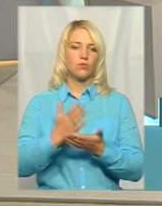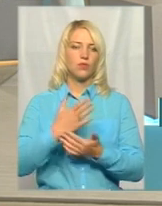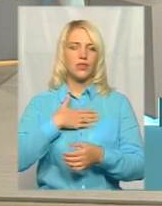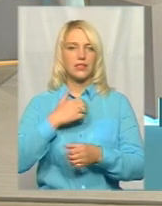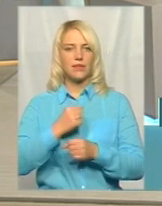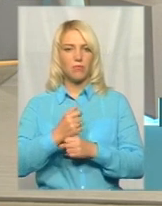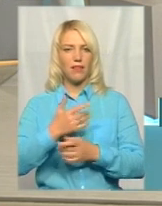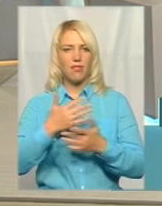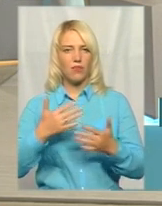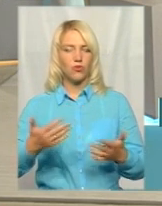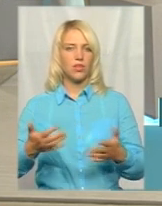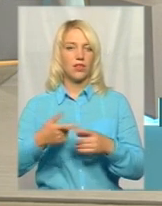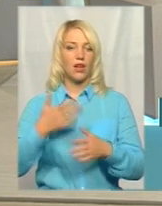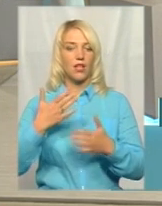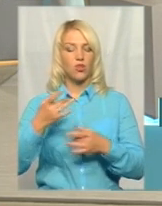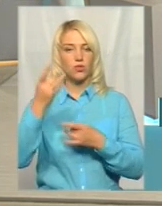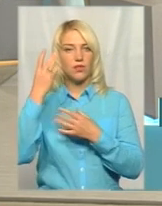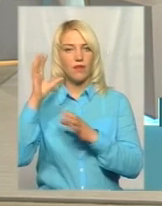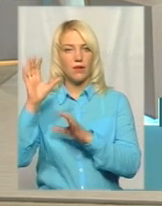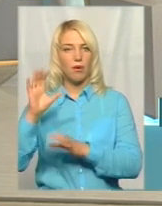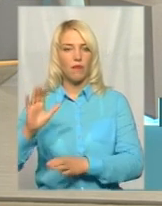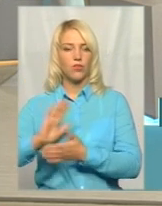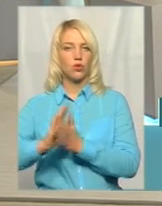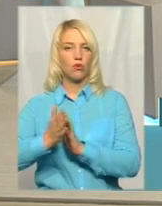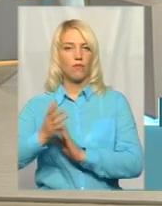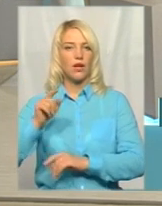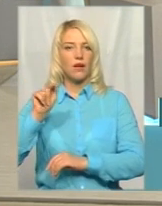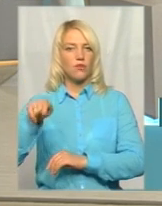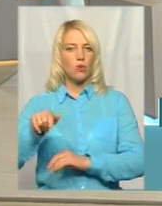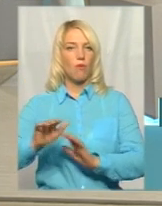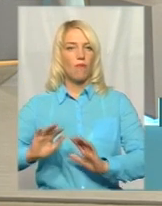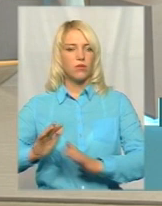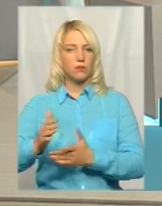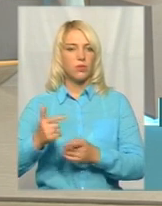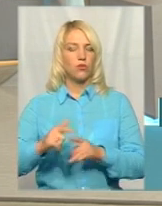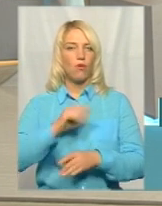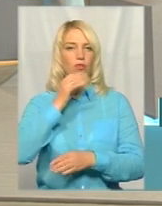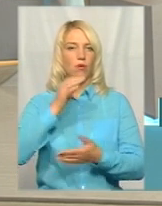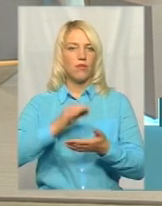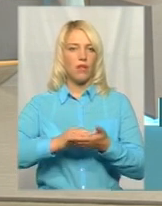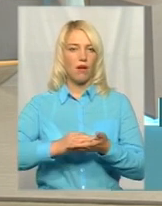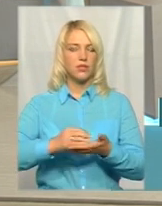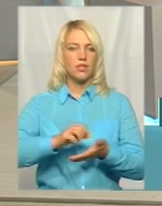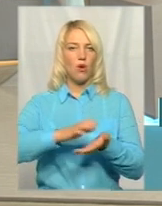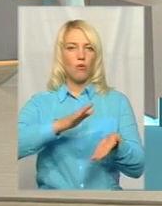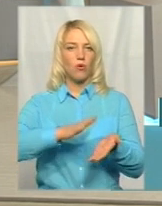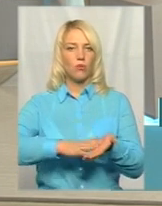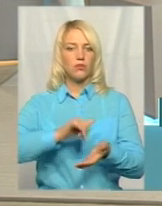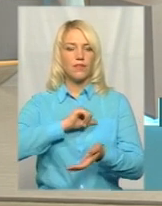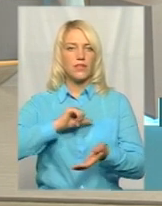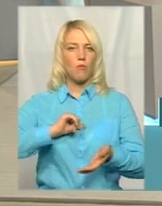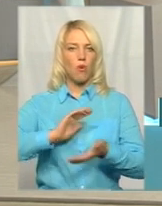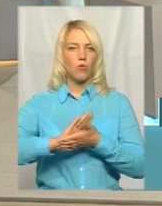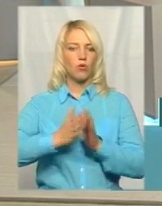дисциплінарну і так далі. Якщо ми говоримо про цивільно-правові договори, то в такому випадку відповідальність прописується в самому договорі, і